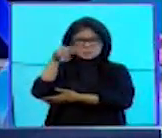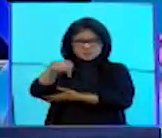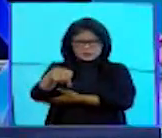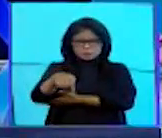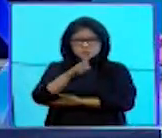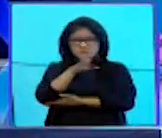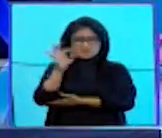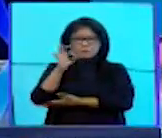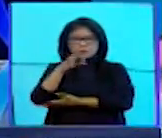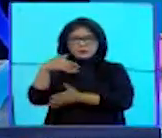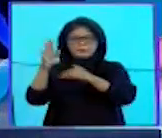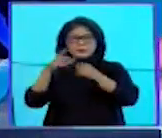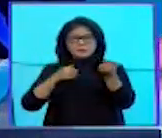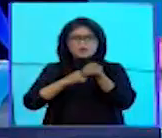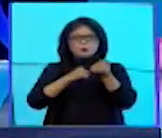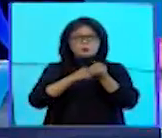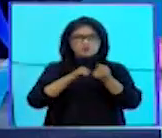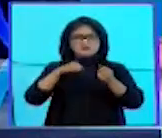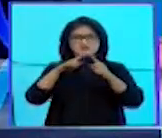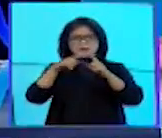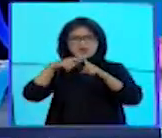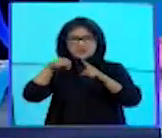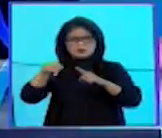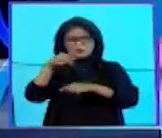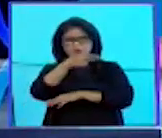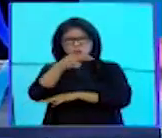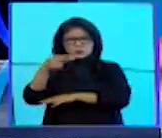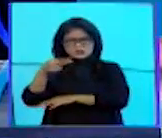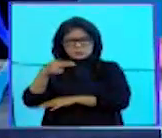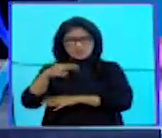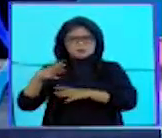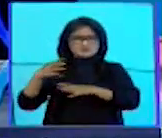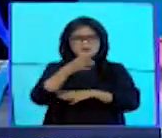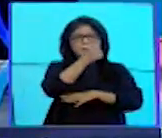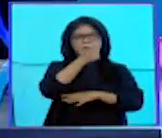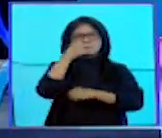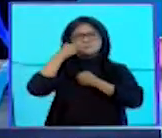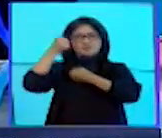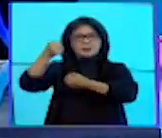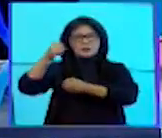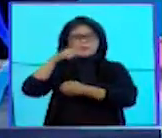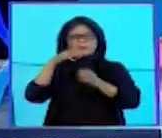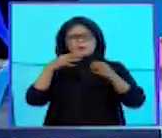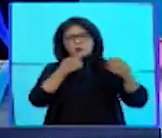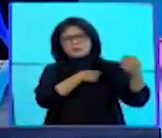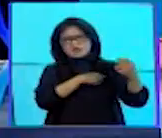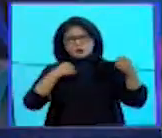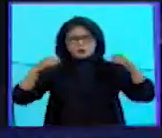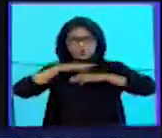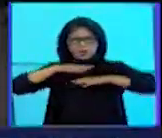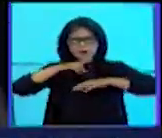Hotel Indonesia setelah Persija menyabet juara Piala Menpora 2021 mengalahkan Persib Bandung.